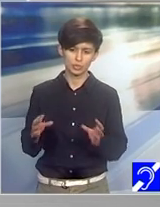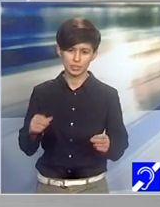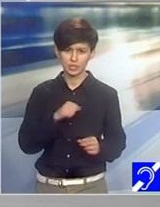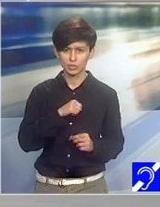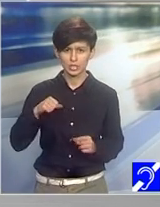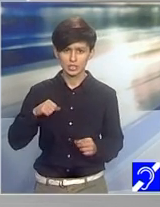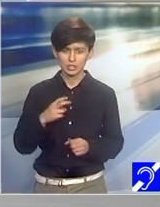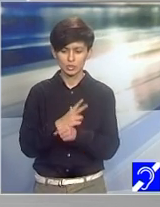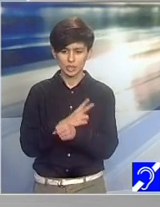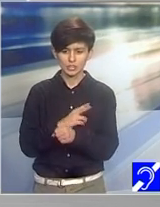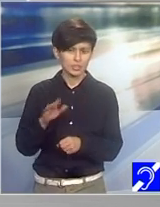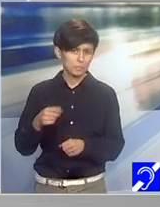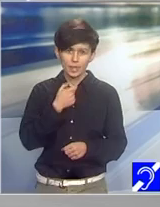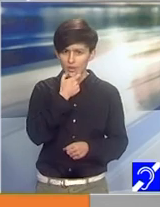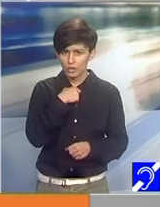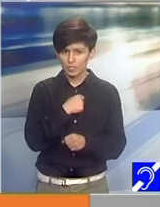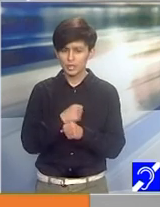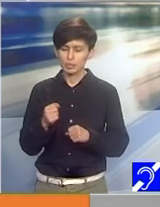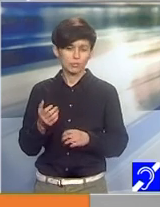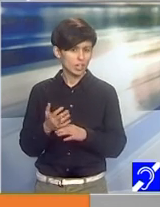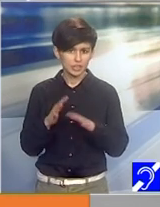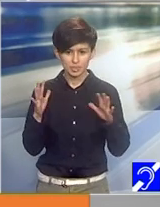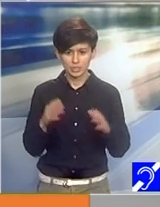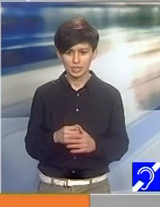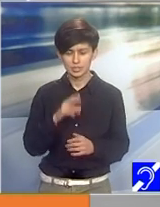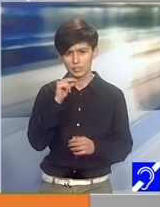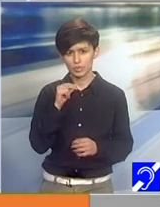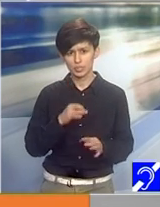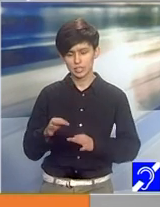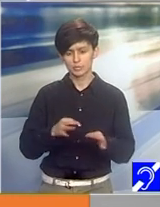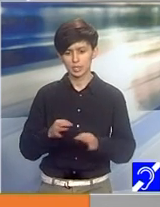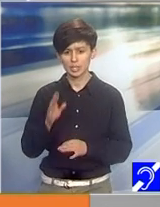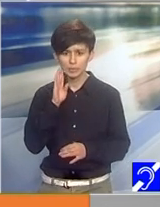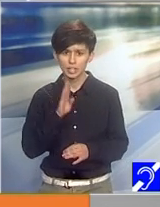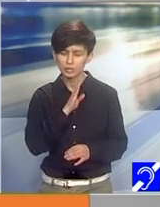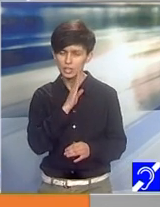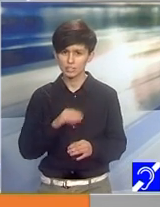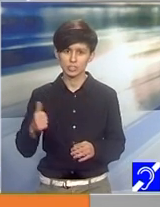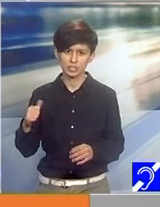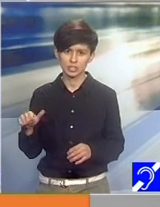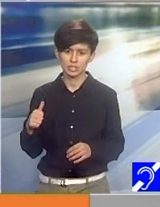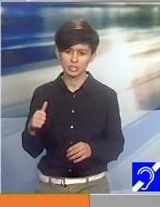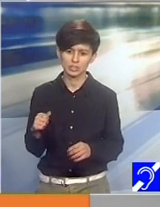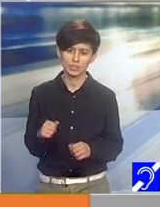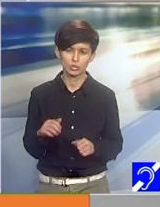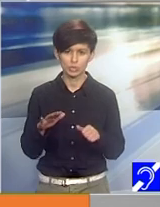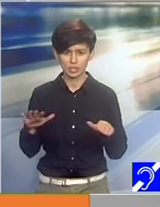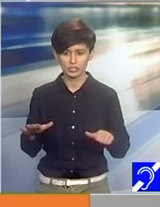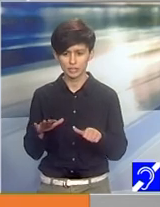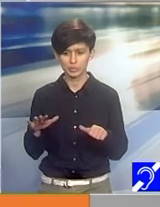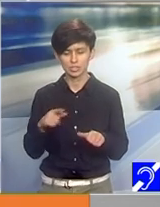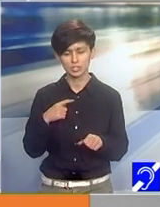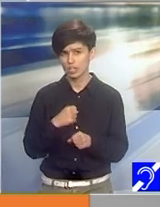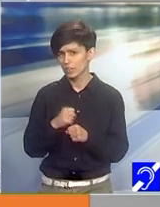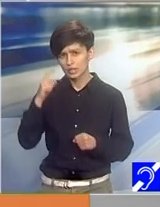vechime foarte mare. Practic despre planul dacic se vorbește din secolul al XVI-lea. Se știe și este foarte cunoscut